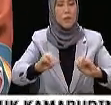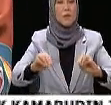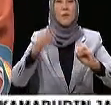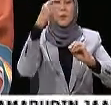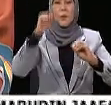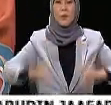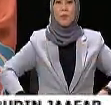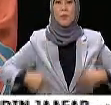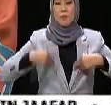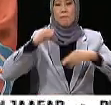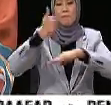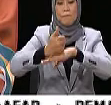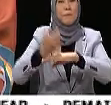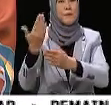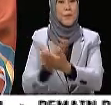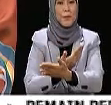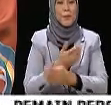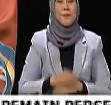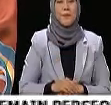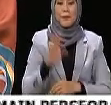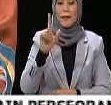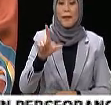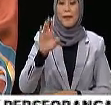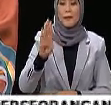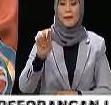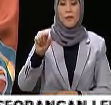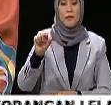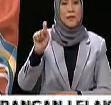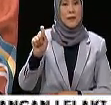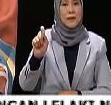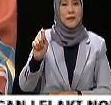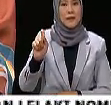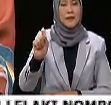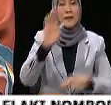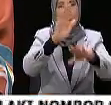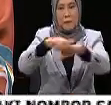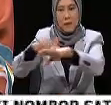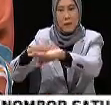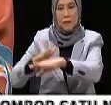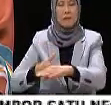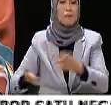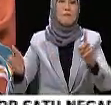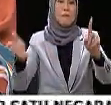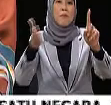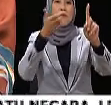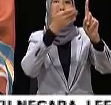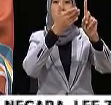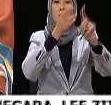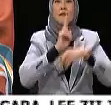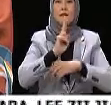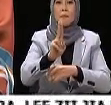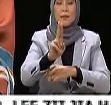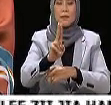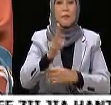hidup bahwa pada mereka tajwid e-kitap untuk ngajak mereka itu kembali kepada agak